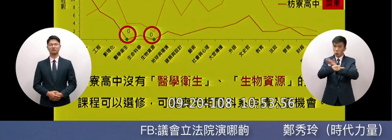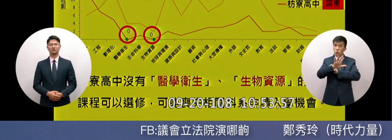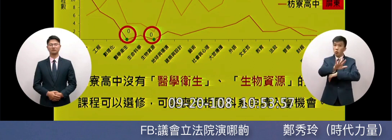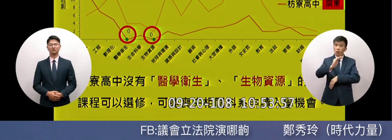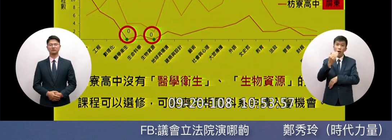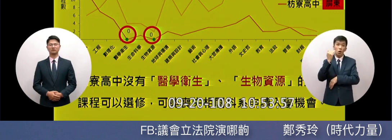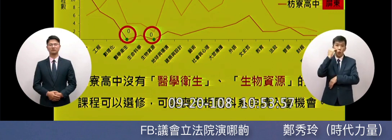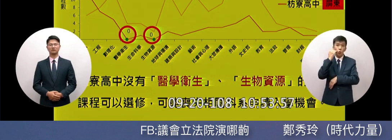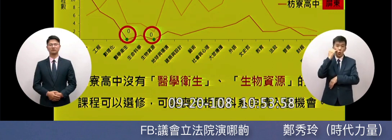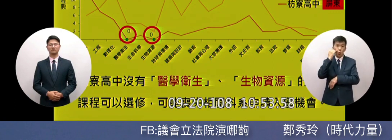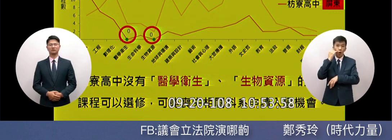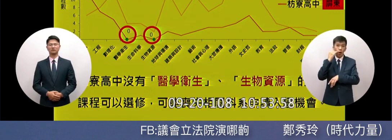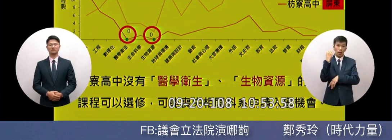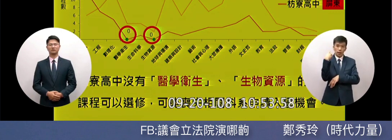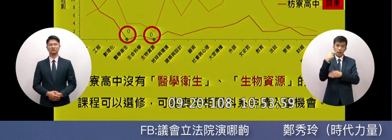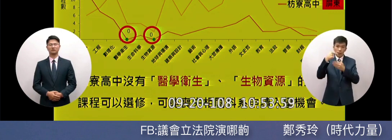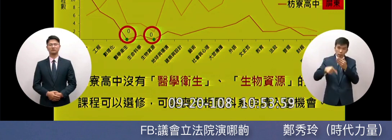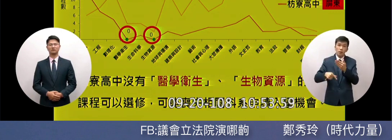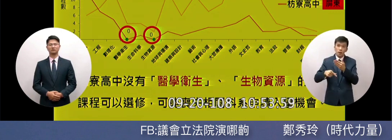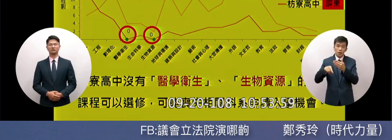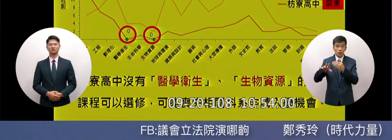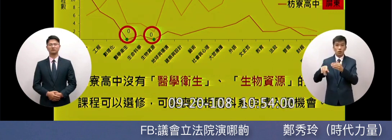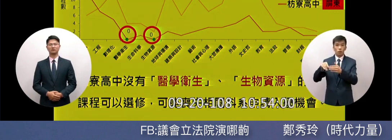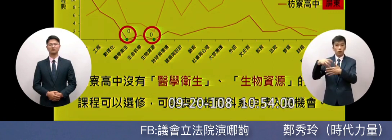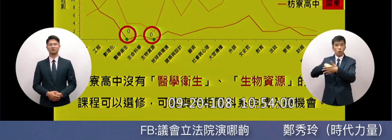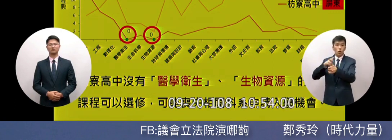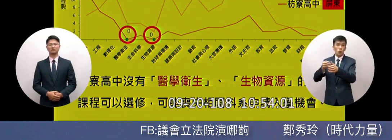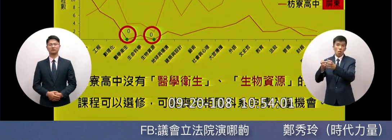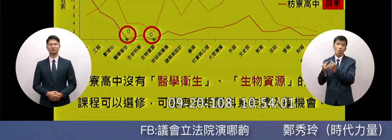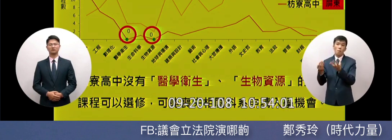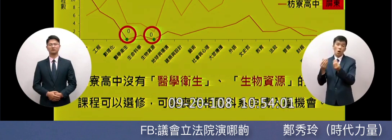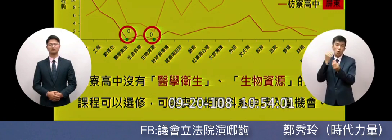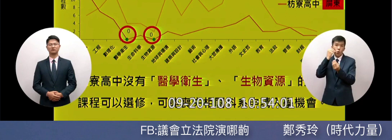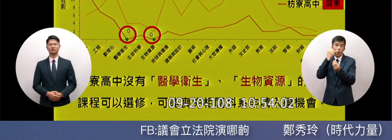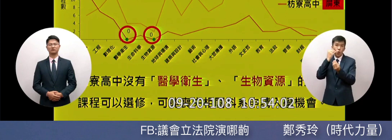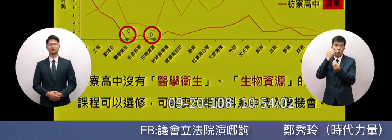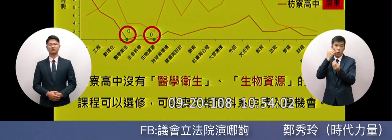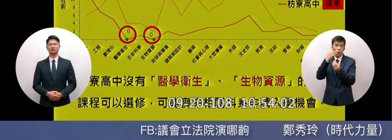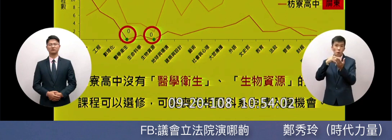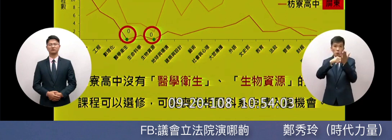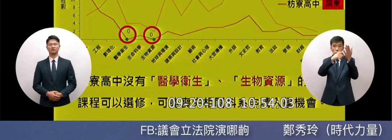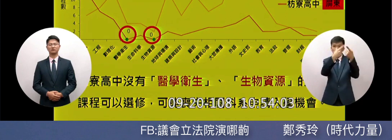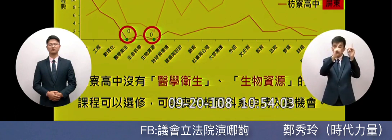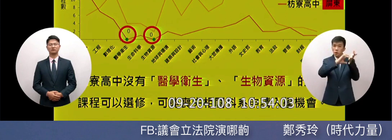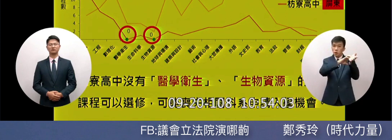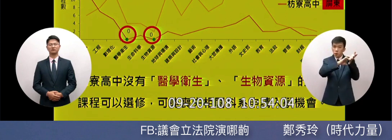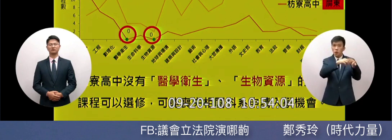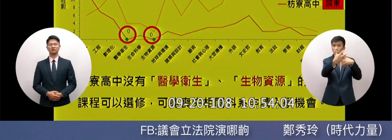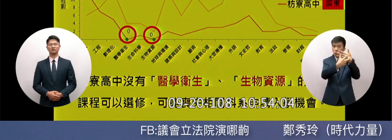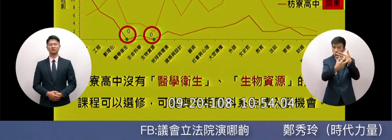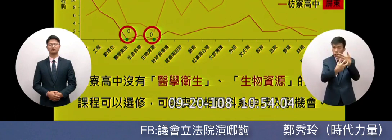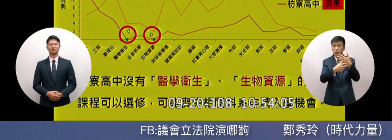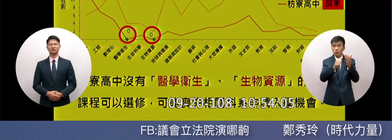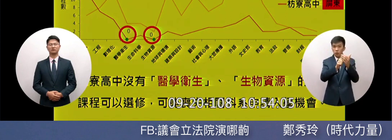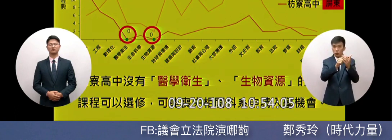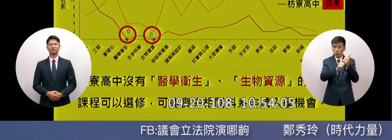的课，他的学生呢就不能来申请这个医药卫生学群还